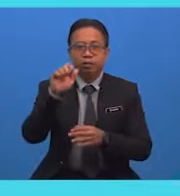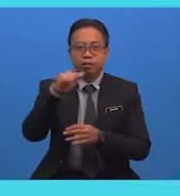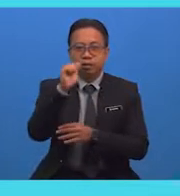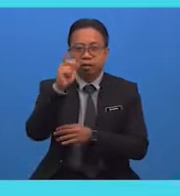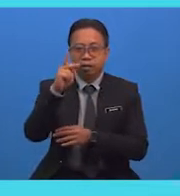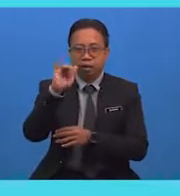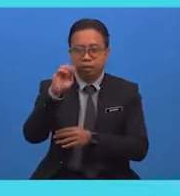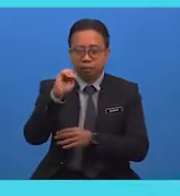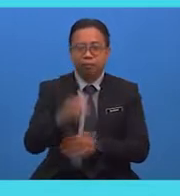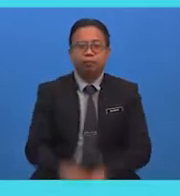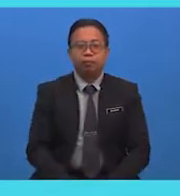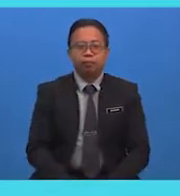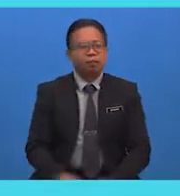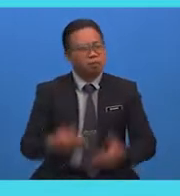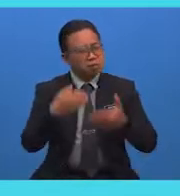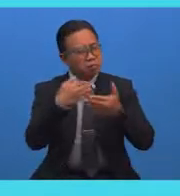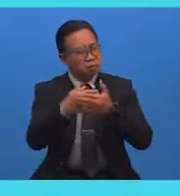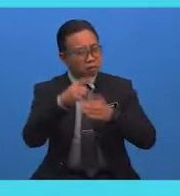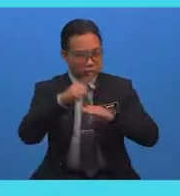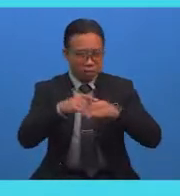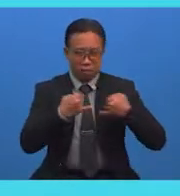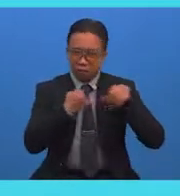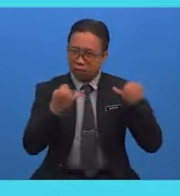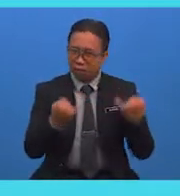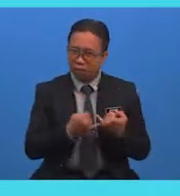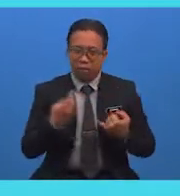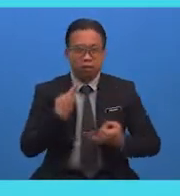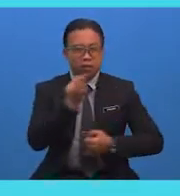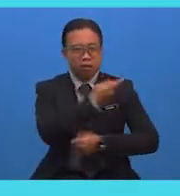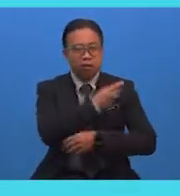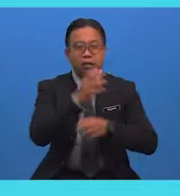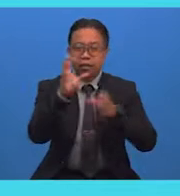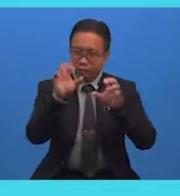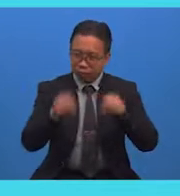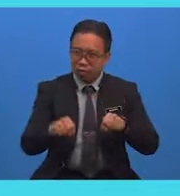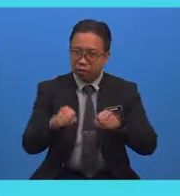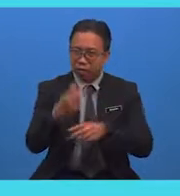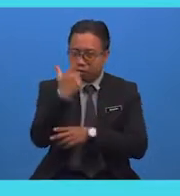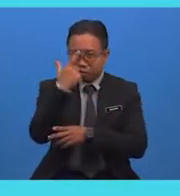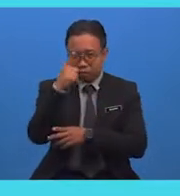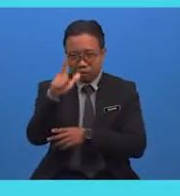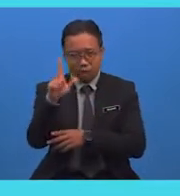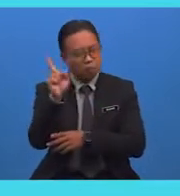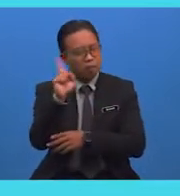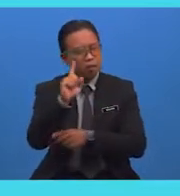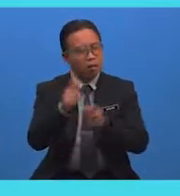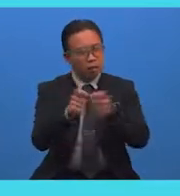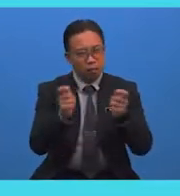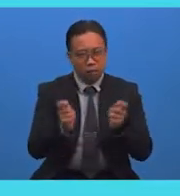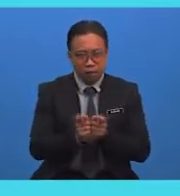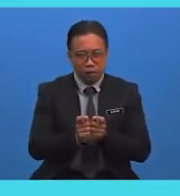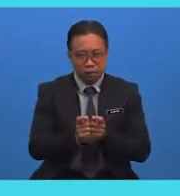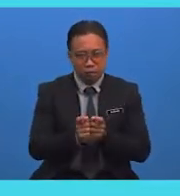logo halal ini sangat dekat di hati kita kerana kita dapat melihatnya di merata-rata tempat seperti pada